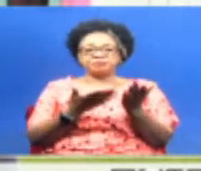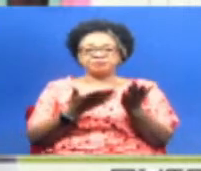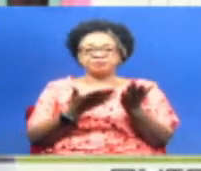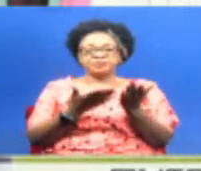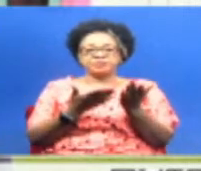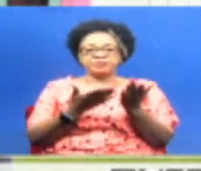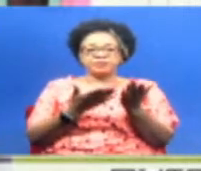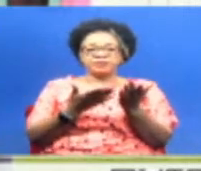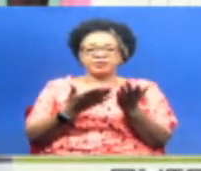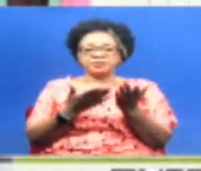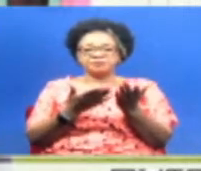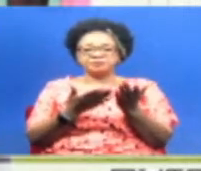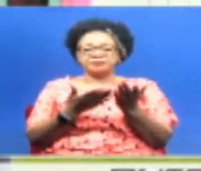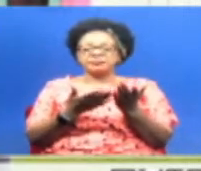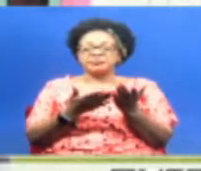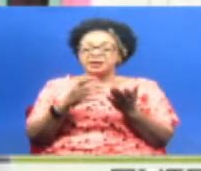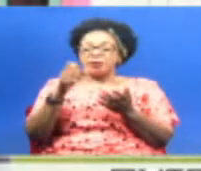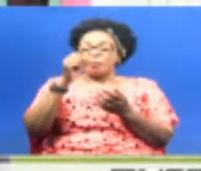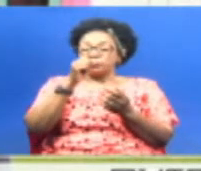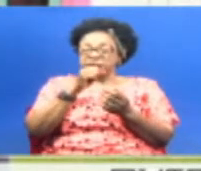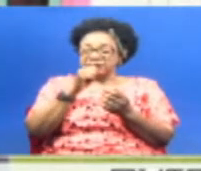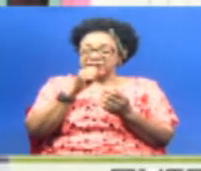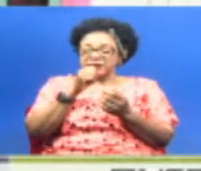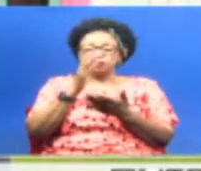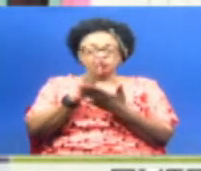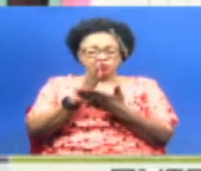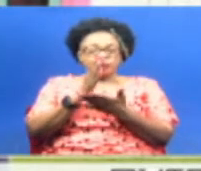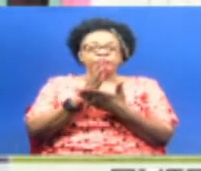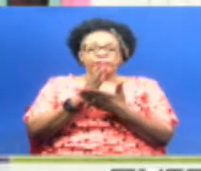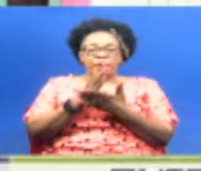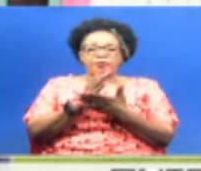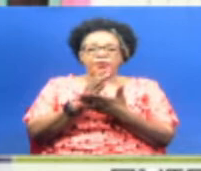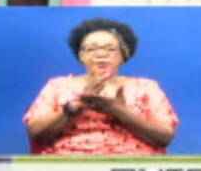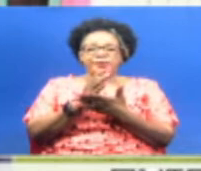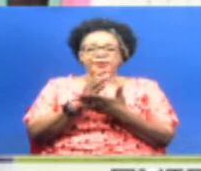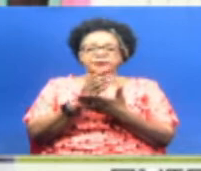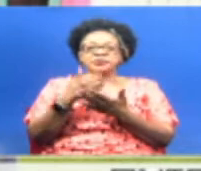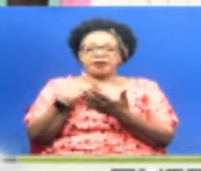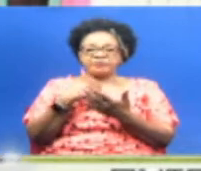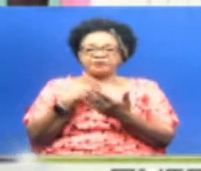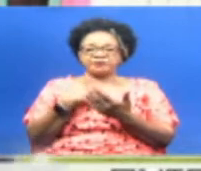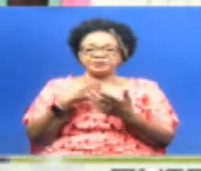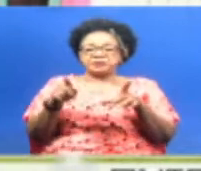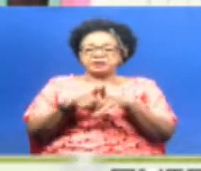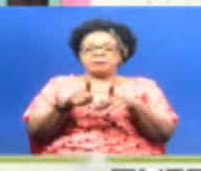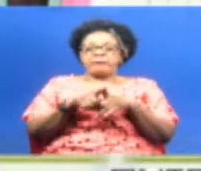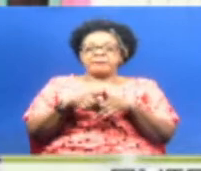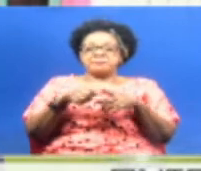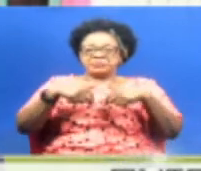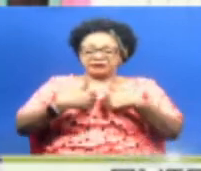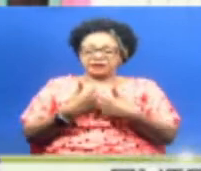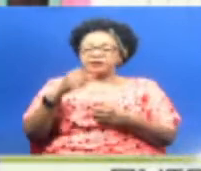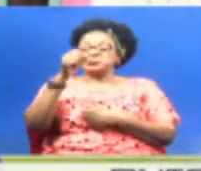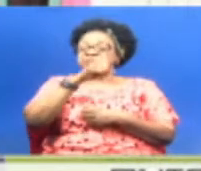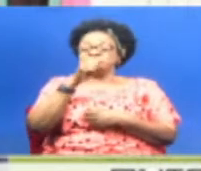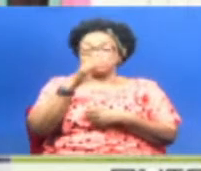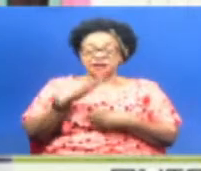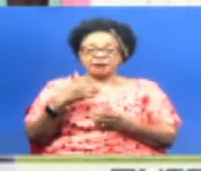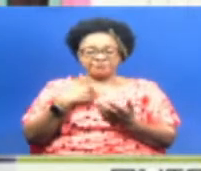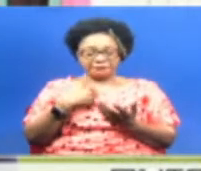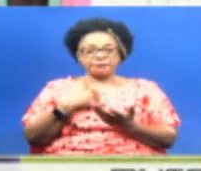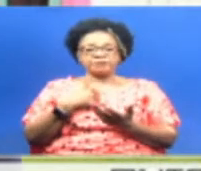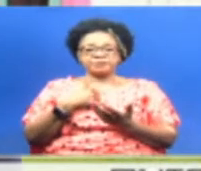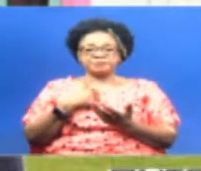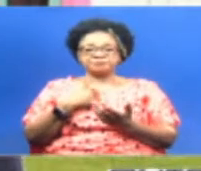niko ndani ya tamu. Hata sisi mtu kama mimi nilichipata kama mimi nimekuwa mwimbaji. Wakati